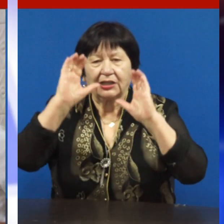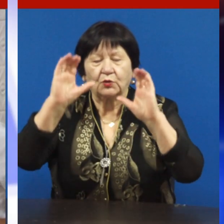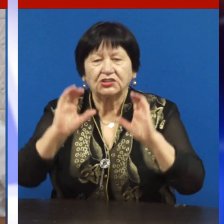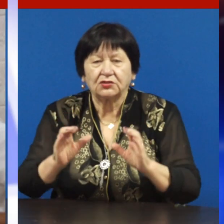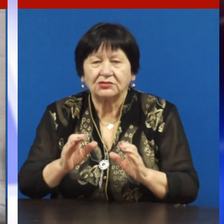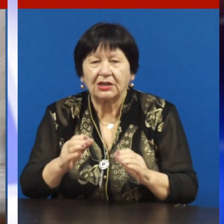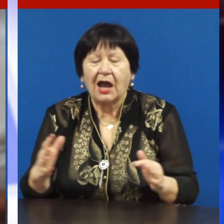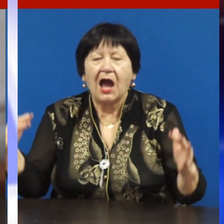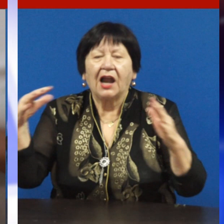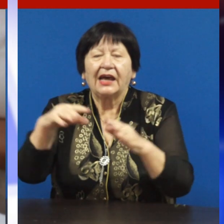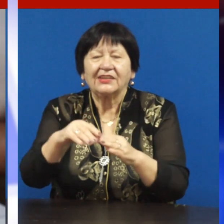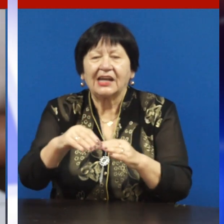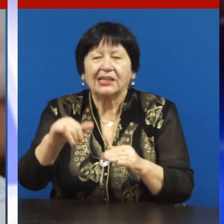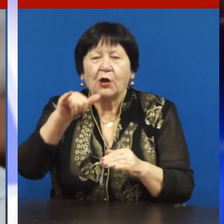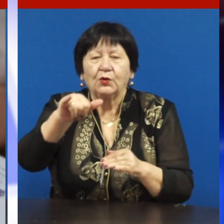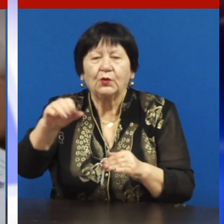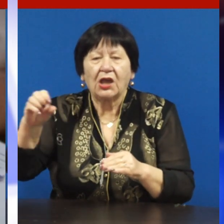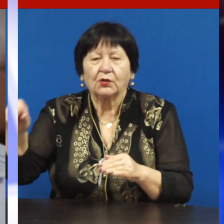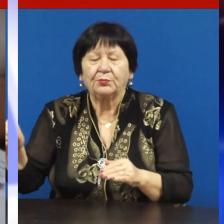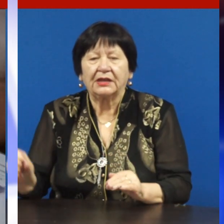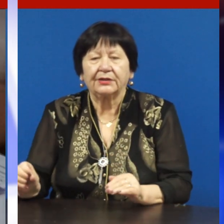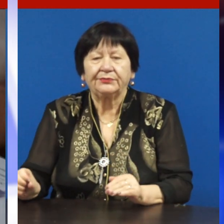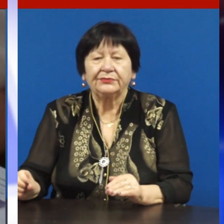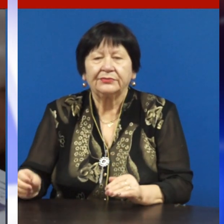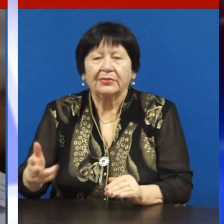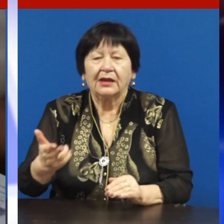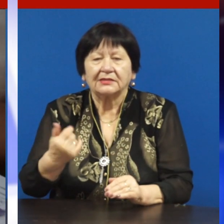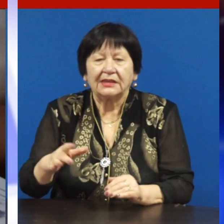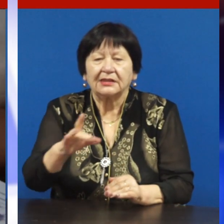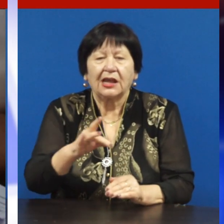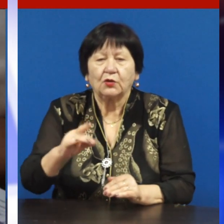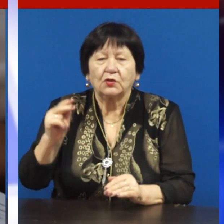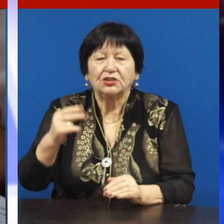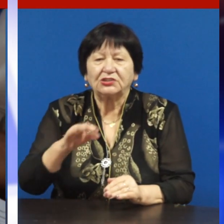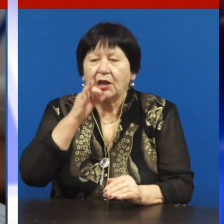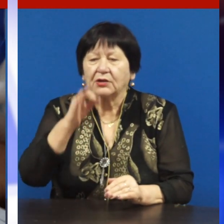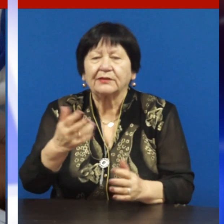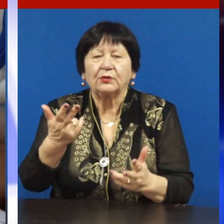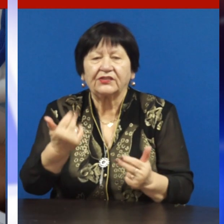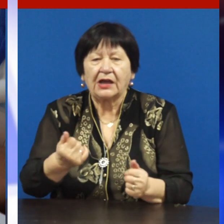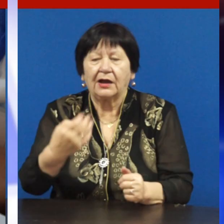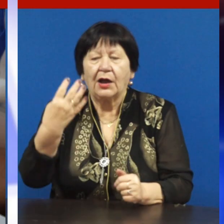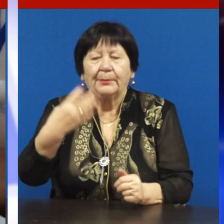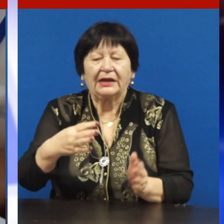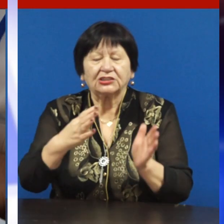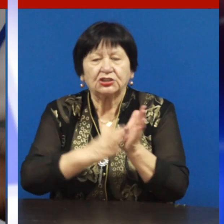vederea aderării Republicii Moldova la Uniunea Europeană raionul cimișlia au răspuns Da